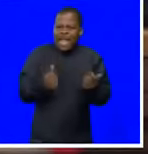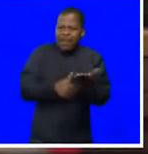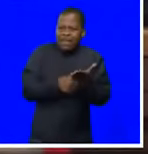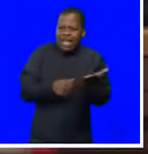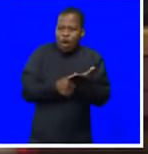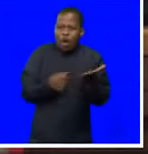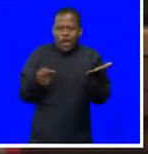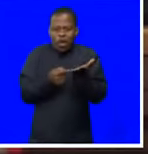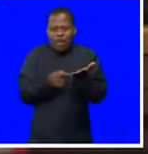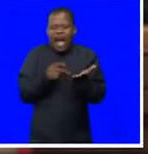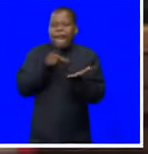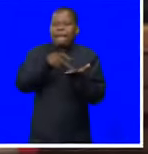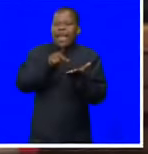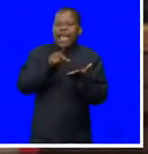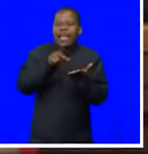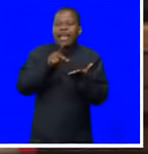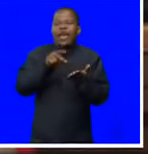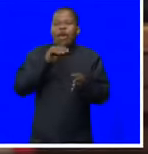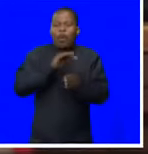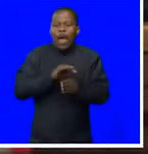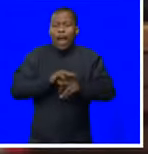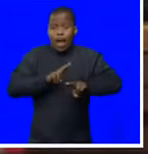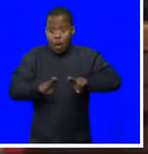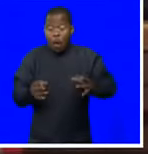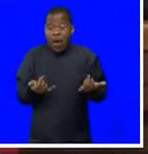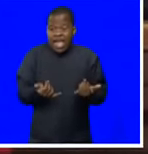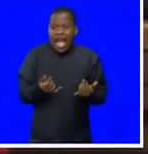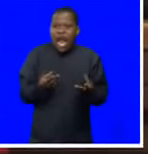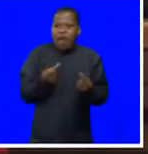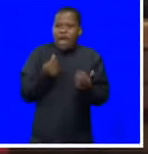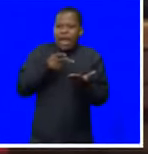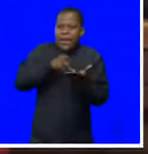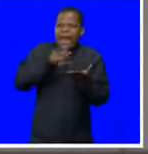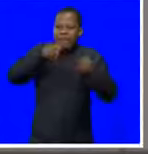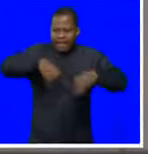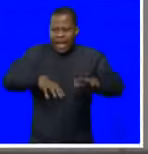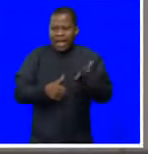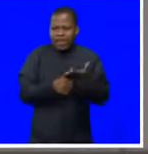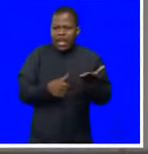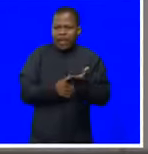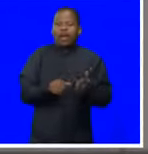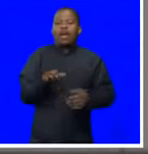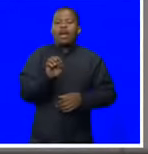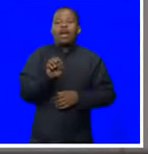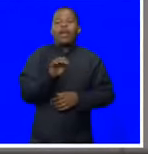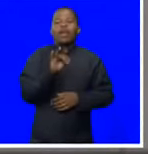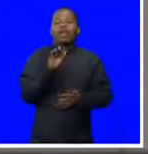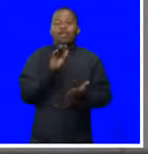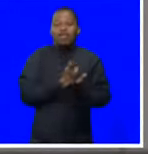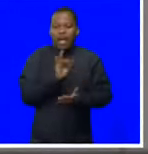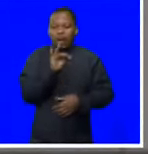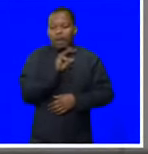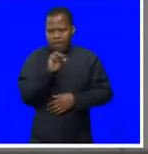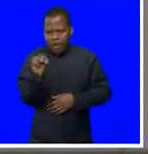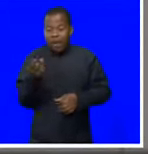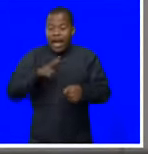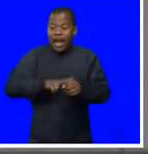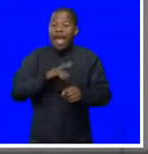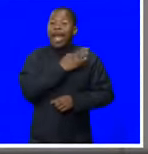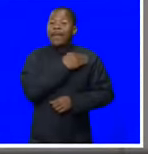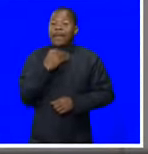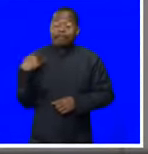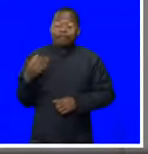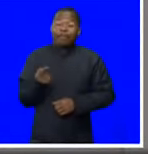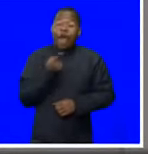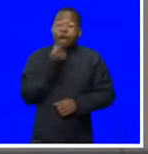edolobheni njengoba kungumanje lelitiko ligonedwa imali yema-rates lenganga 212 million emalangeni. Induna ivetile